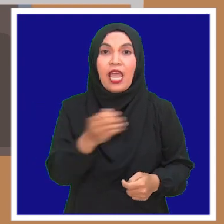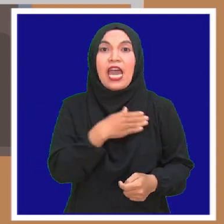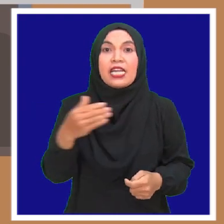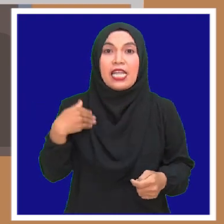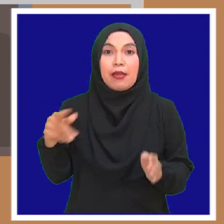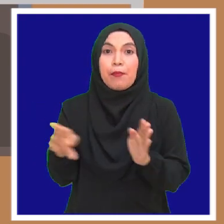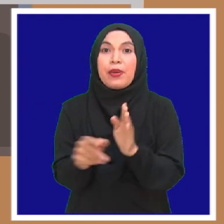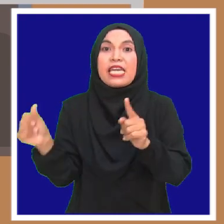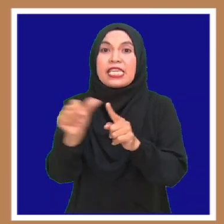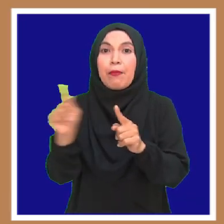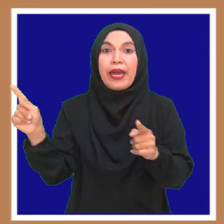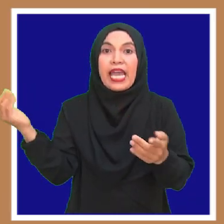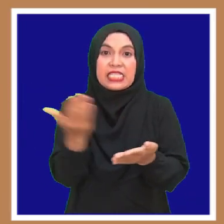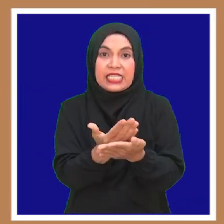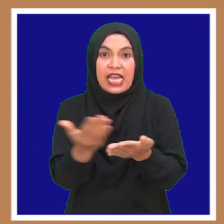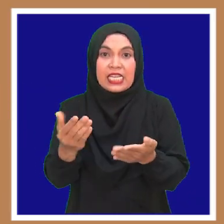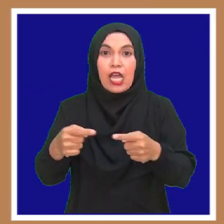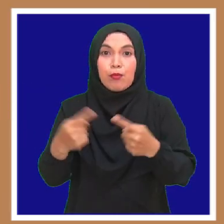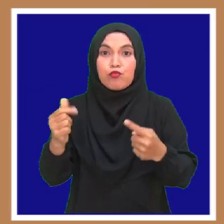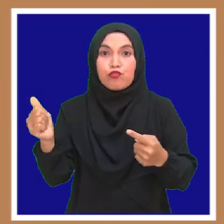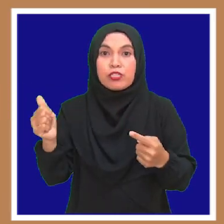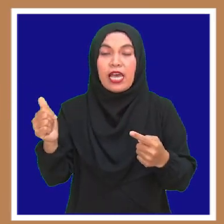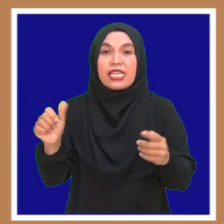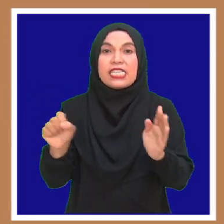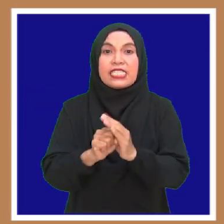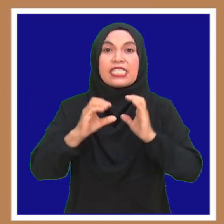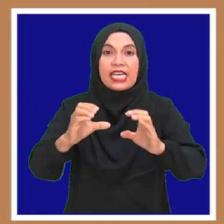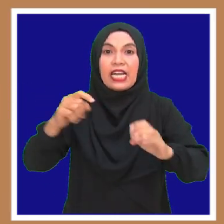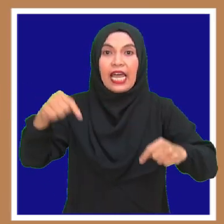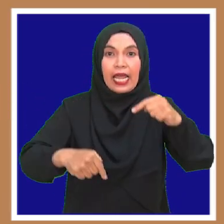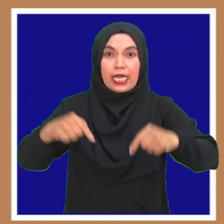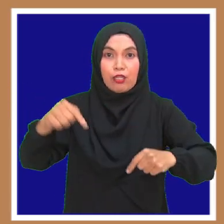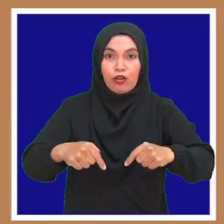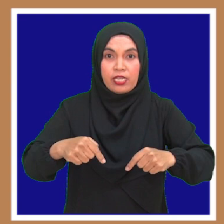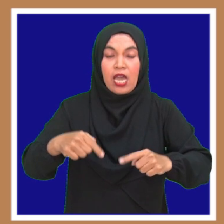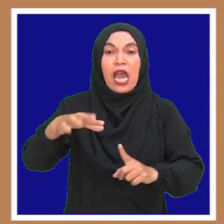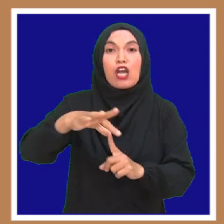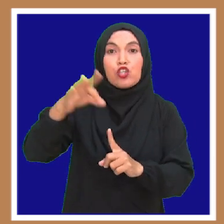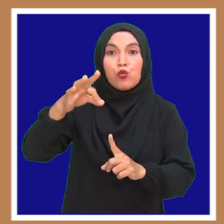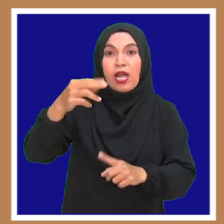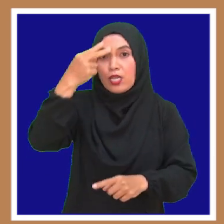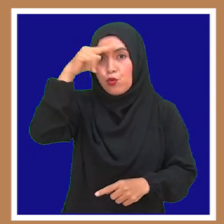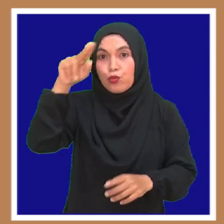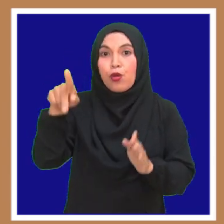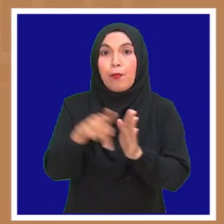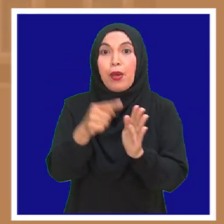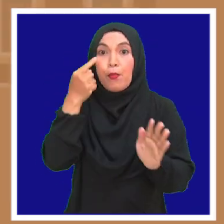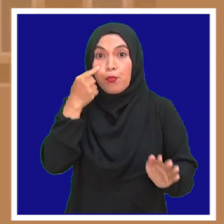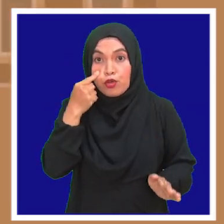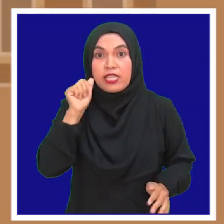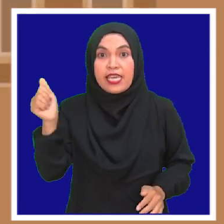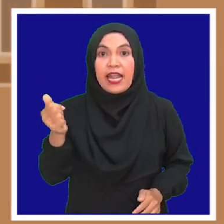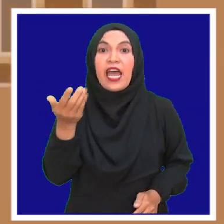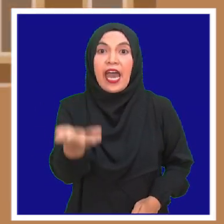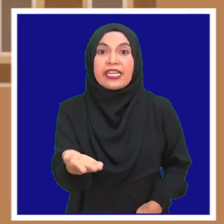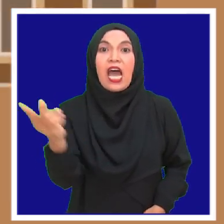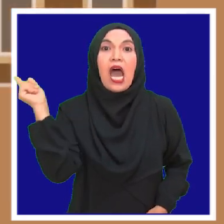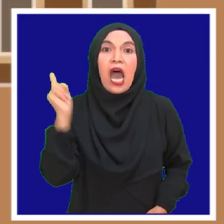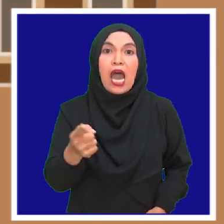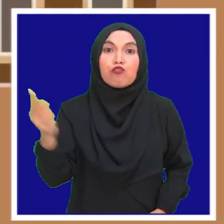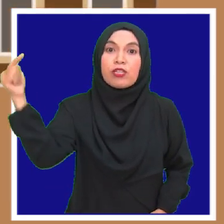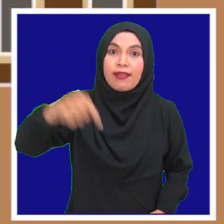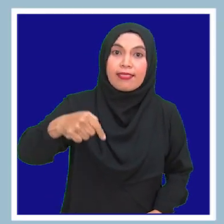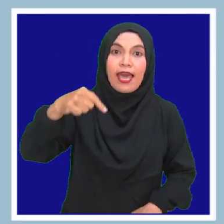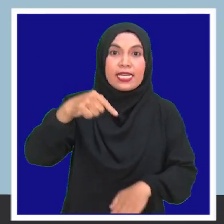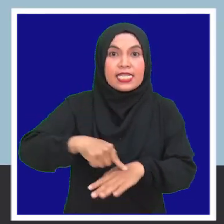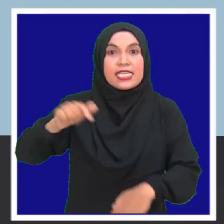ngawalon, nyimpulkeun maca putusan jeung ngirimkeun salinan putusan dilaksanakeun secara elektronik. Iwal ti